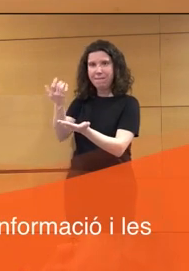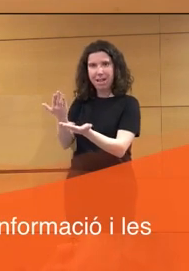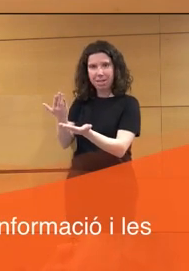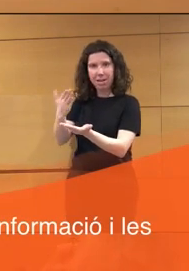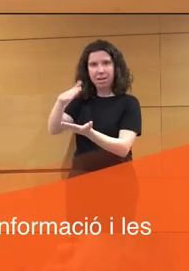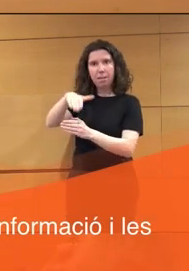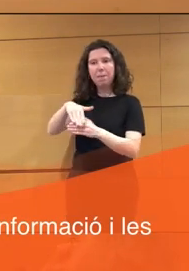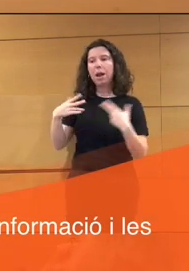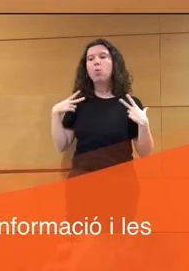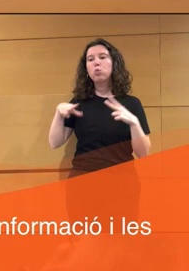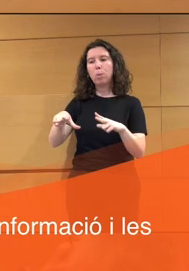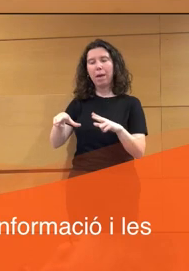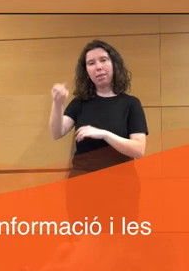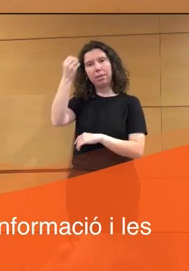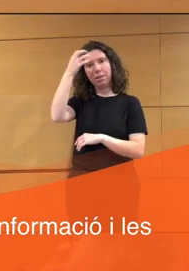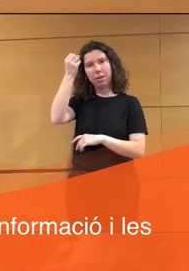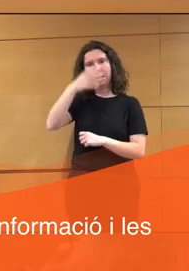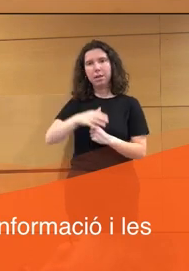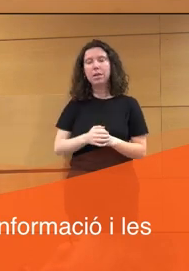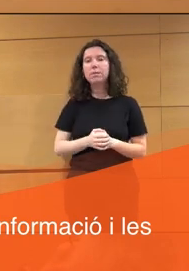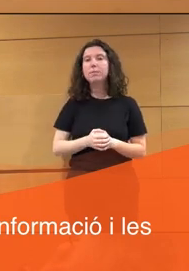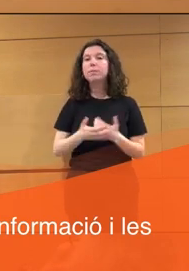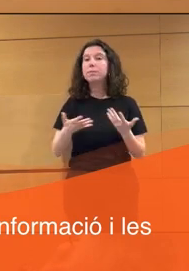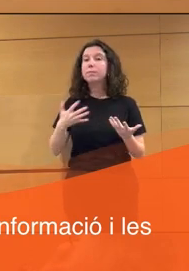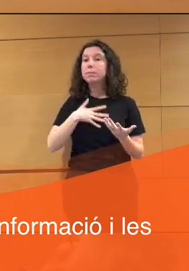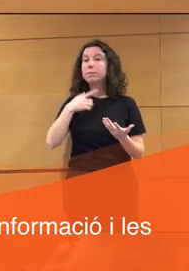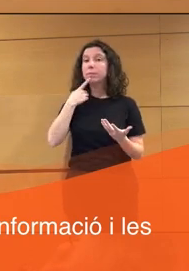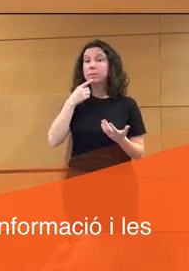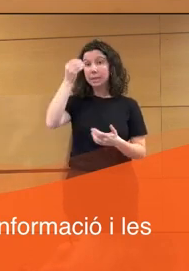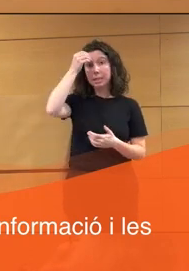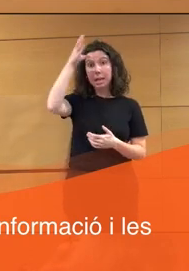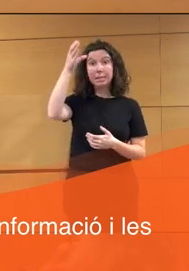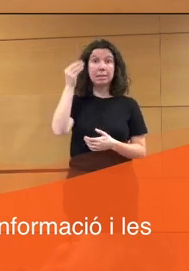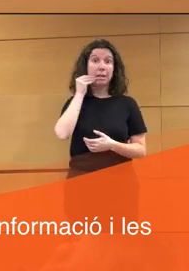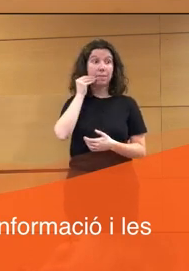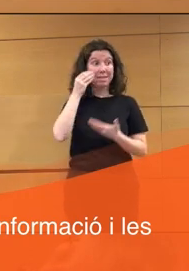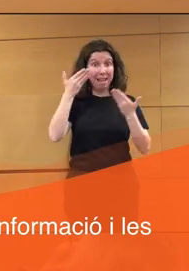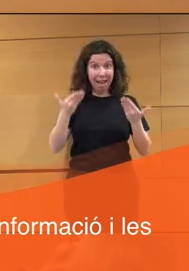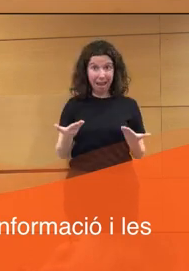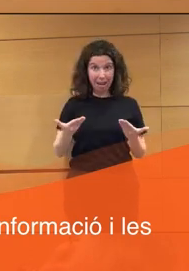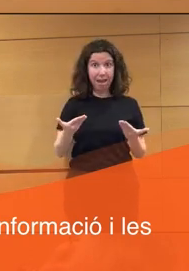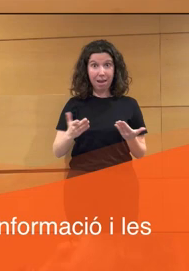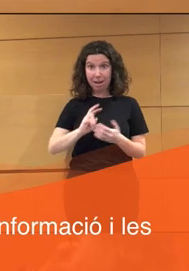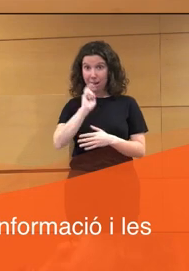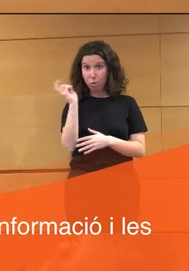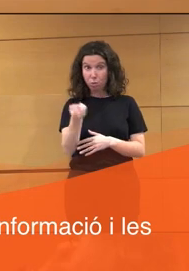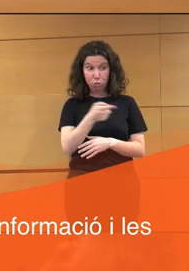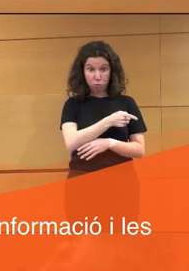dir, les eines d'intel·ligència artificial actuals treballen,